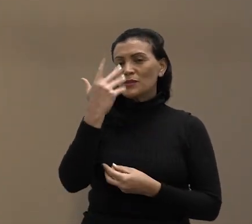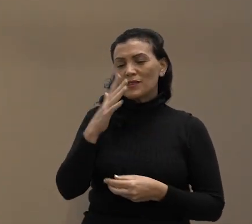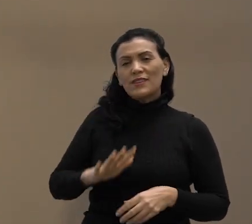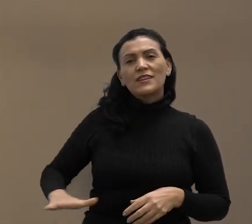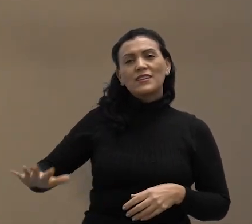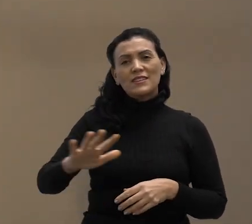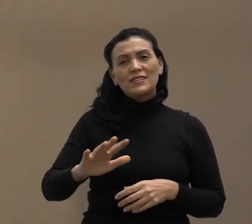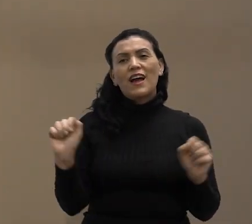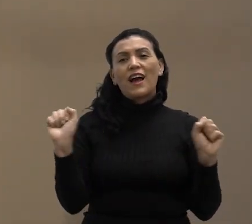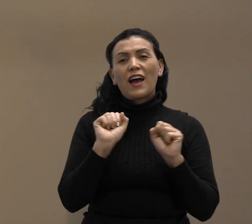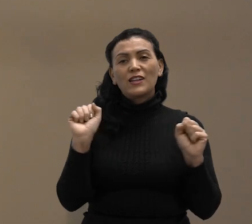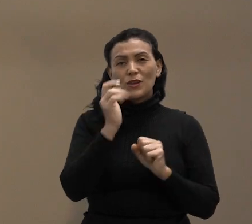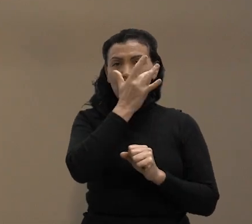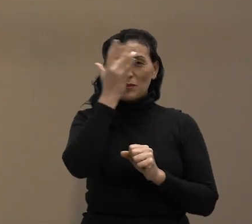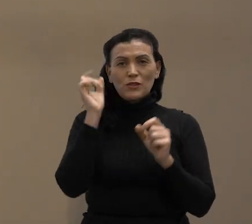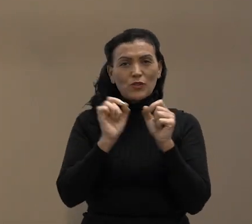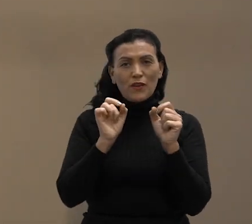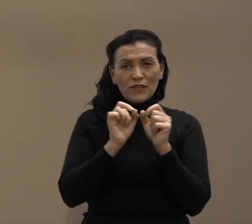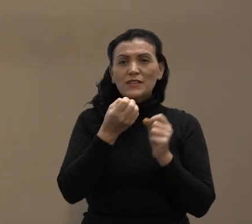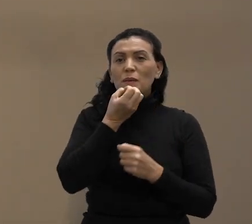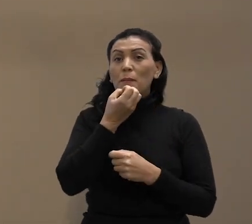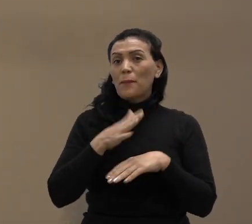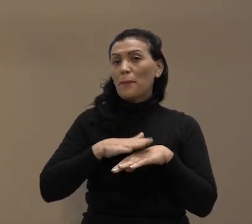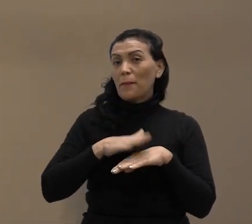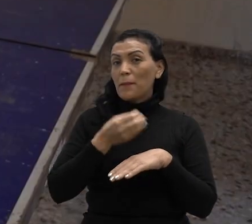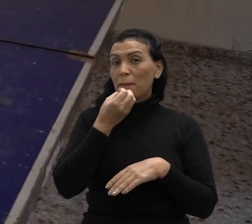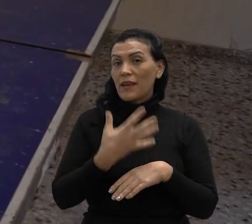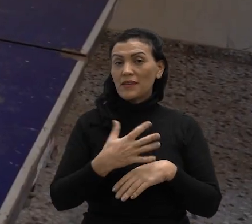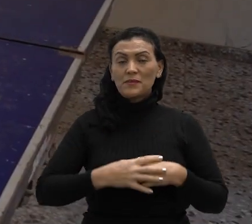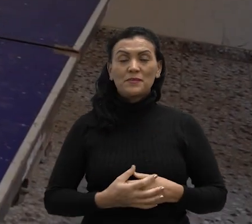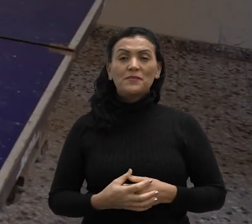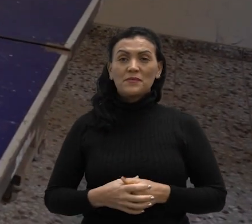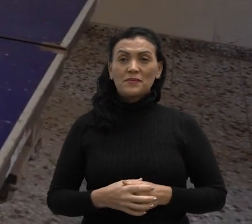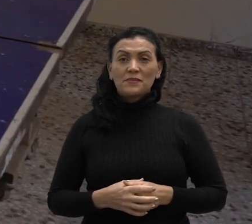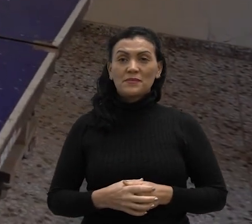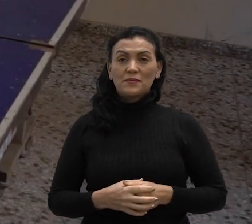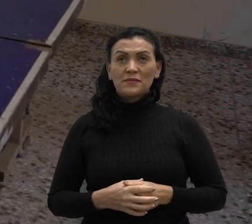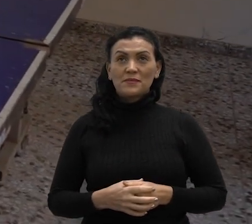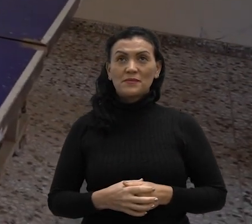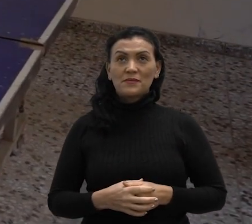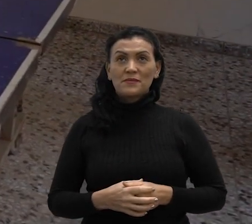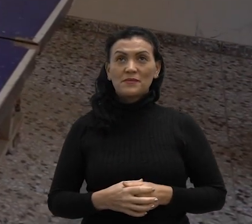يعني روحي طفولية، بحب أنا بحب أشوف الناس بخير.